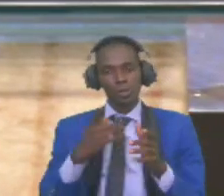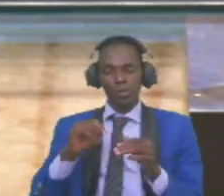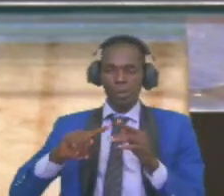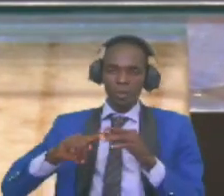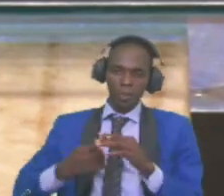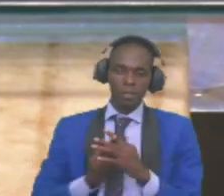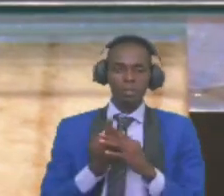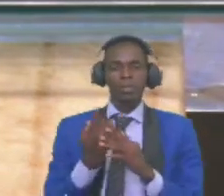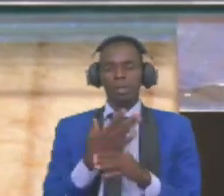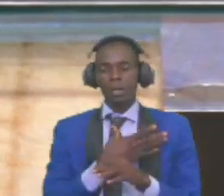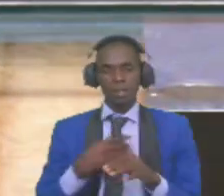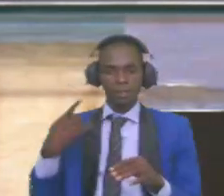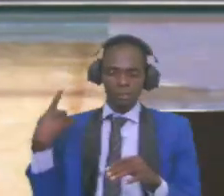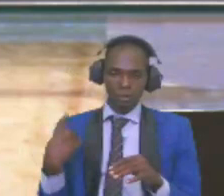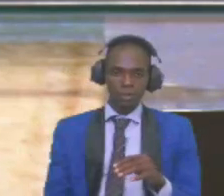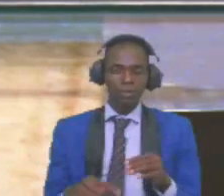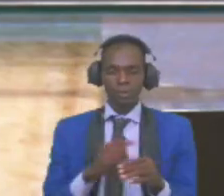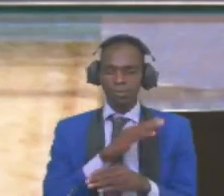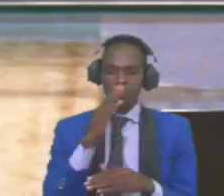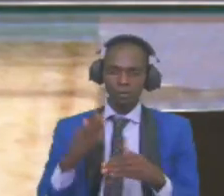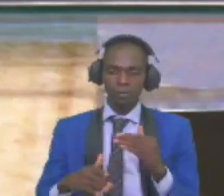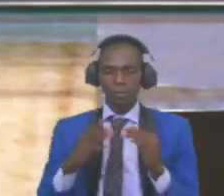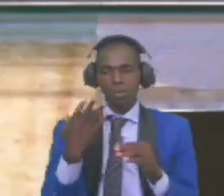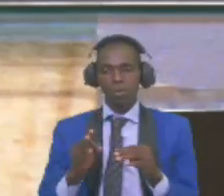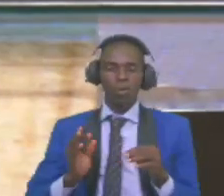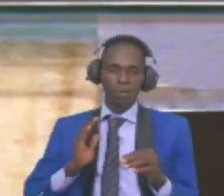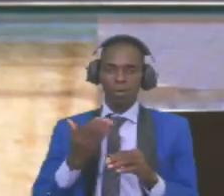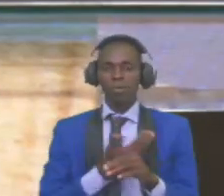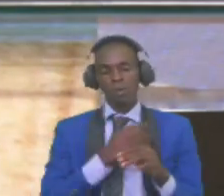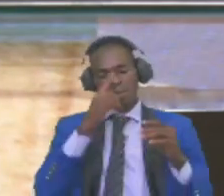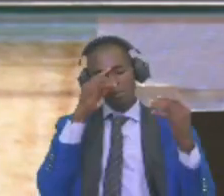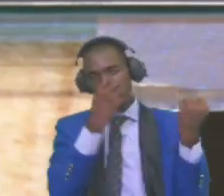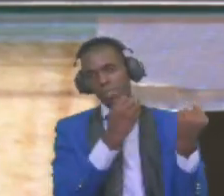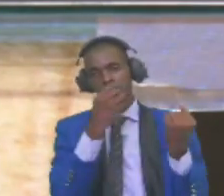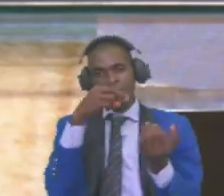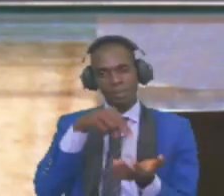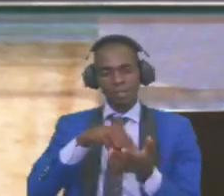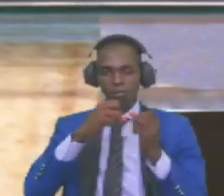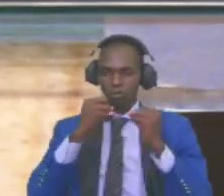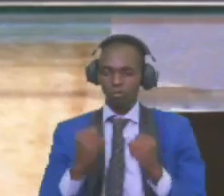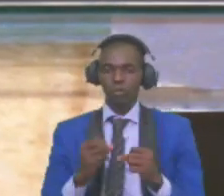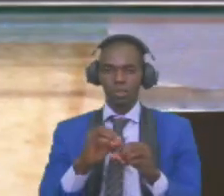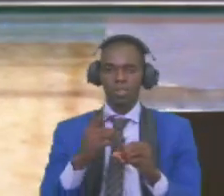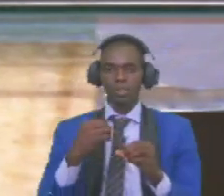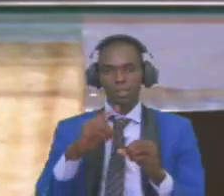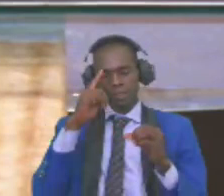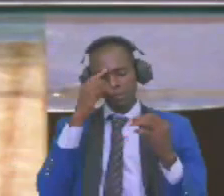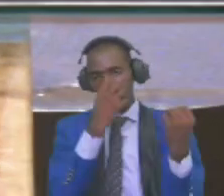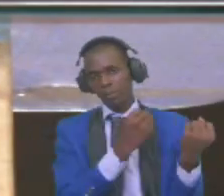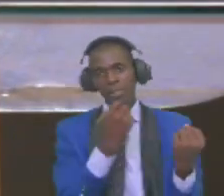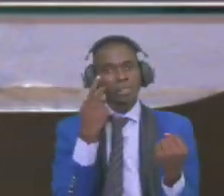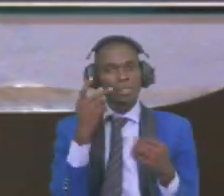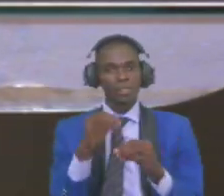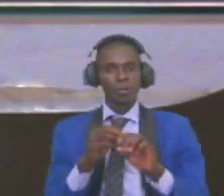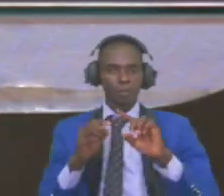le chef et le consommateur de notre foi 2000 et fermes dans la foi on dit